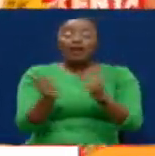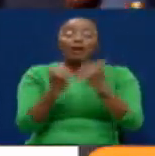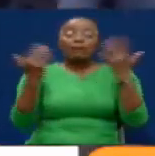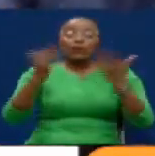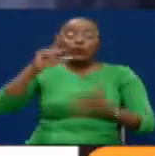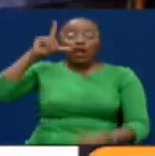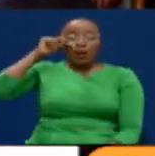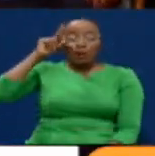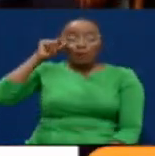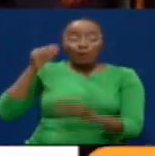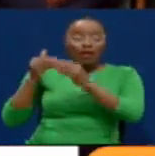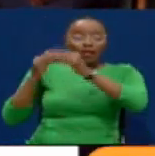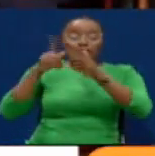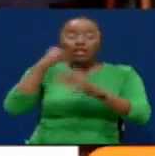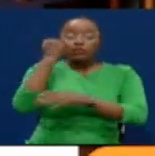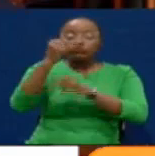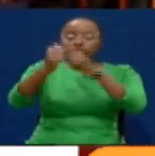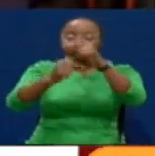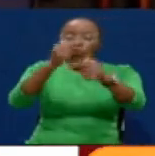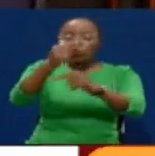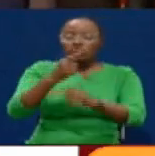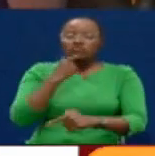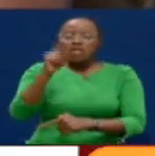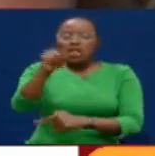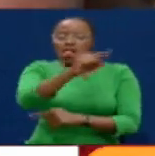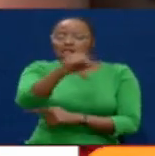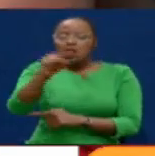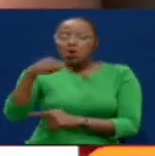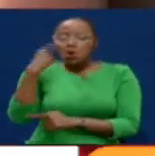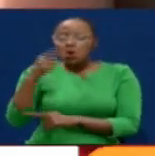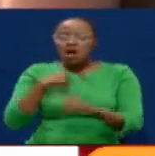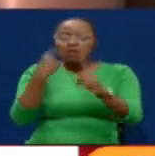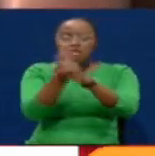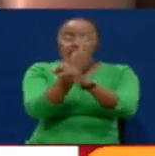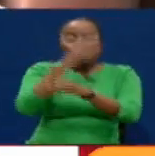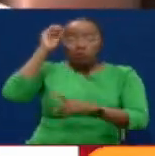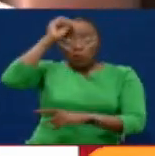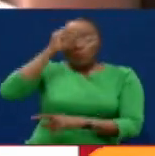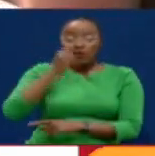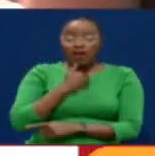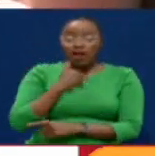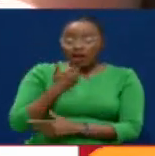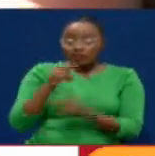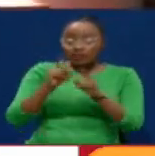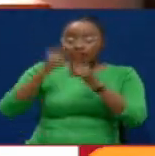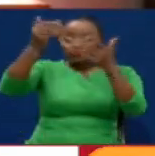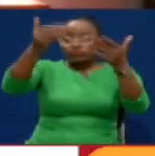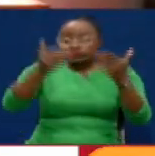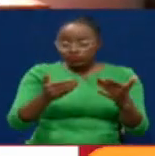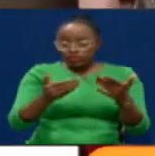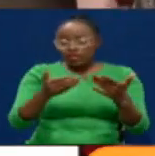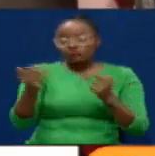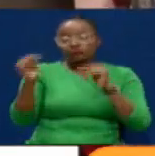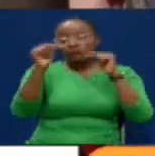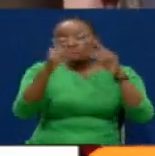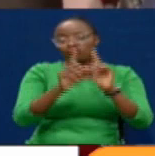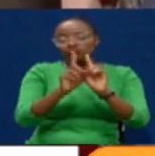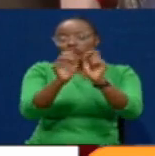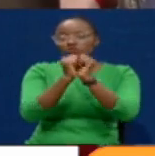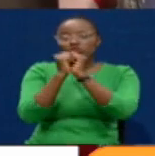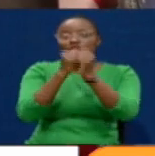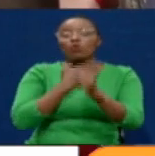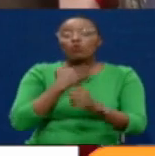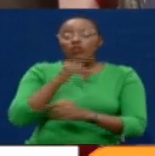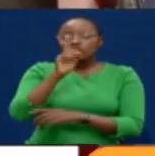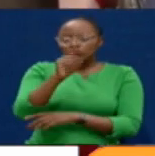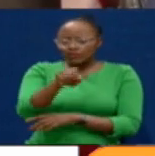Mombasa. Viongozi ambao wamekuwa wakiwakosoa wenzao waliokuwa na misimamo tofauti, kando na kuwakaribisha mezani, wamewataka kuwa